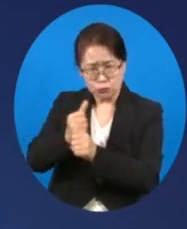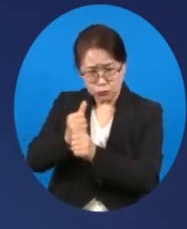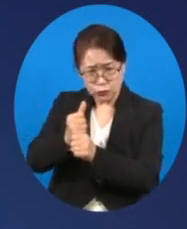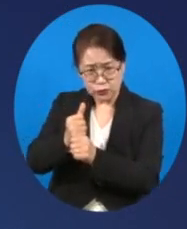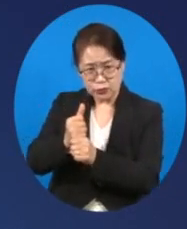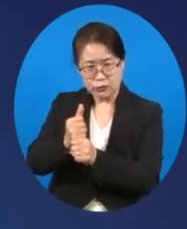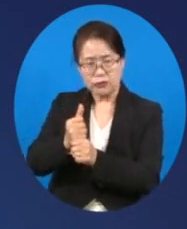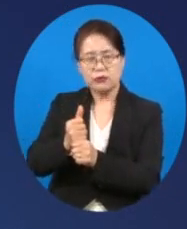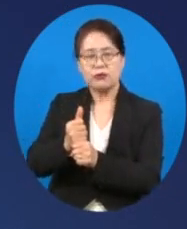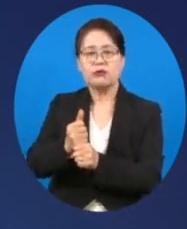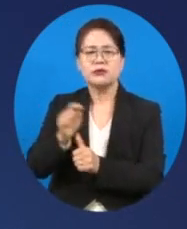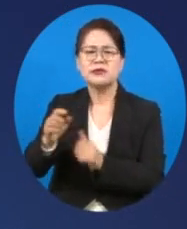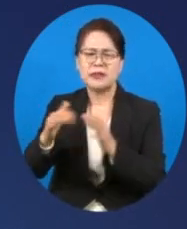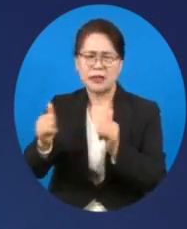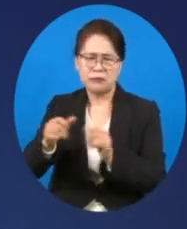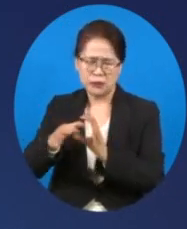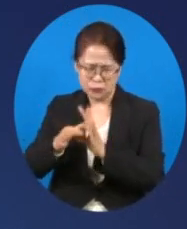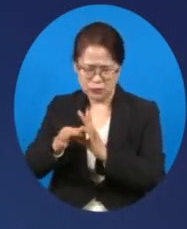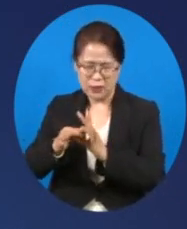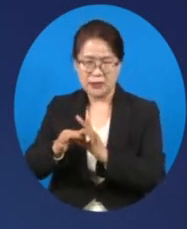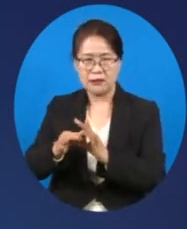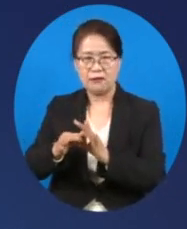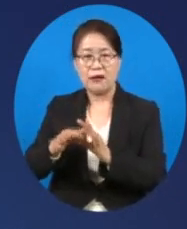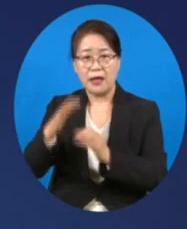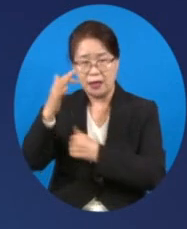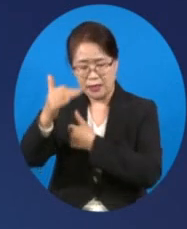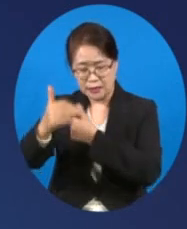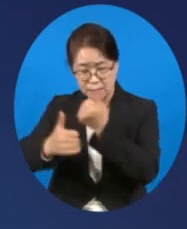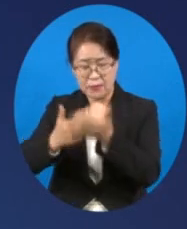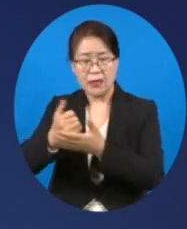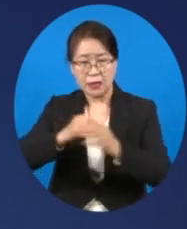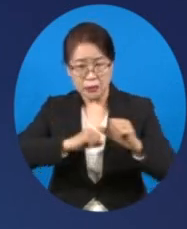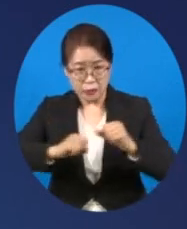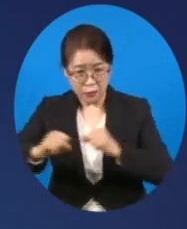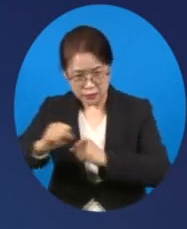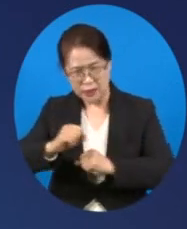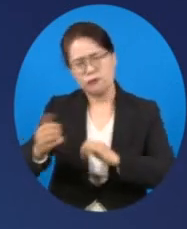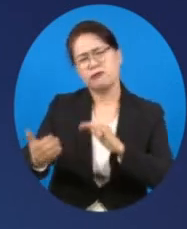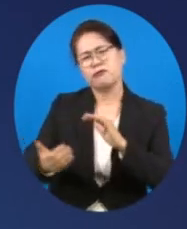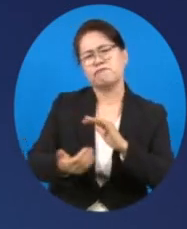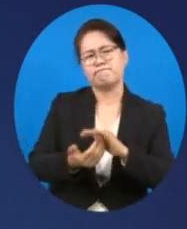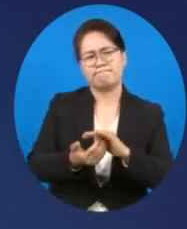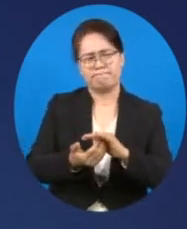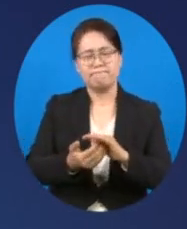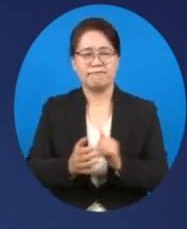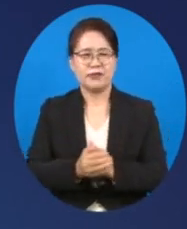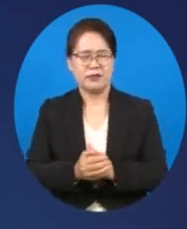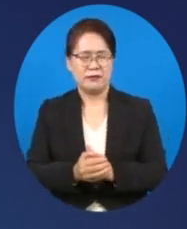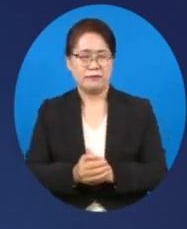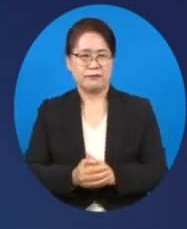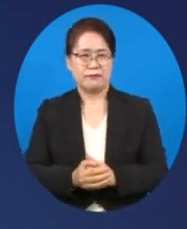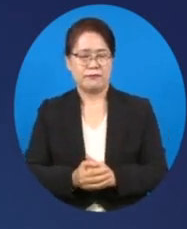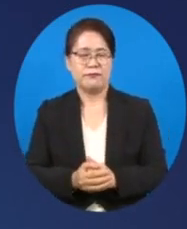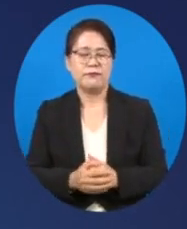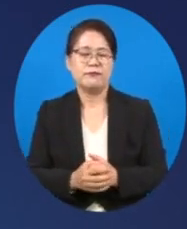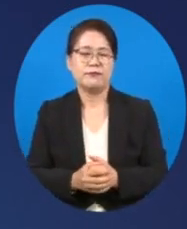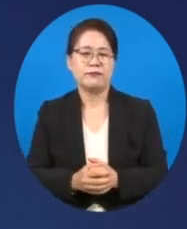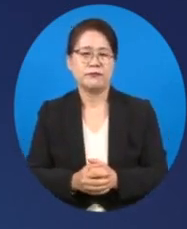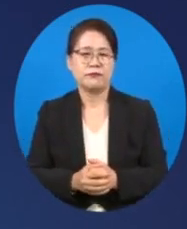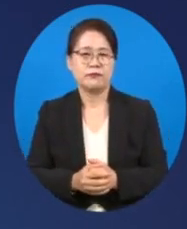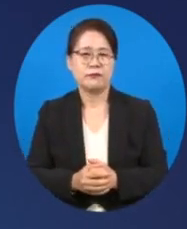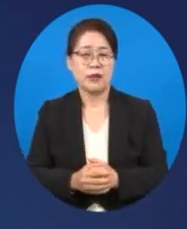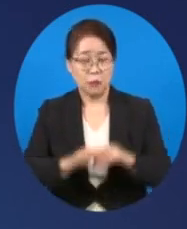사람을 통해서 하나님의 역사를 이루어 가십니다 이렇게 확신이 중요해요 그런데 여러분 모든